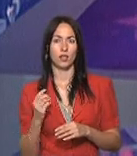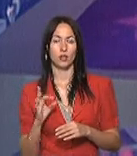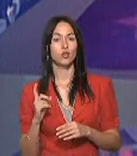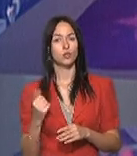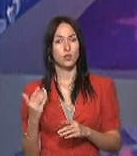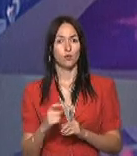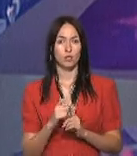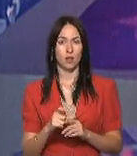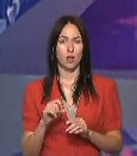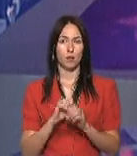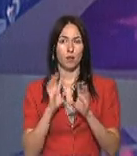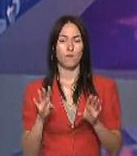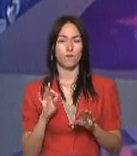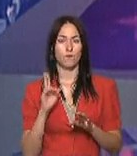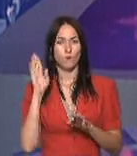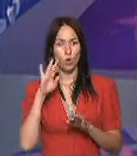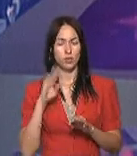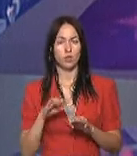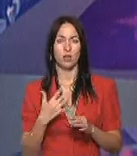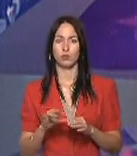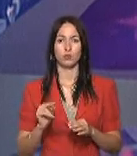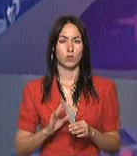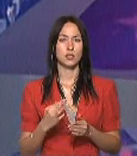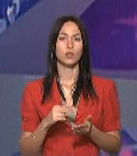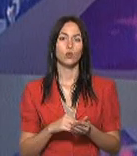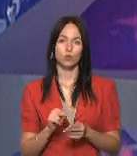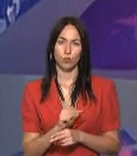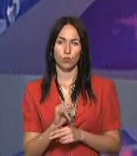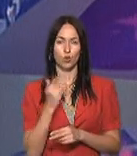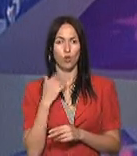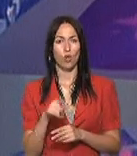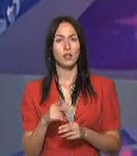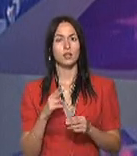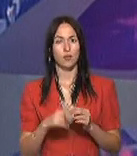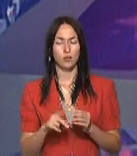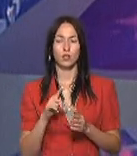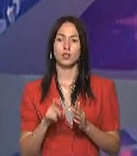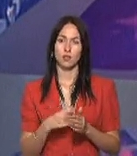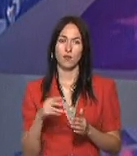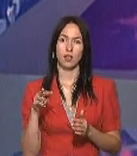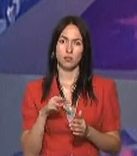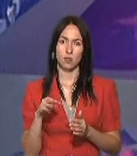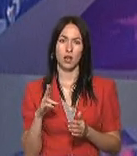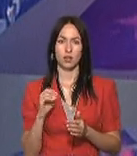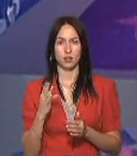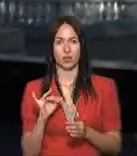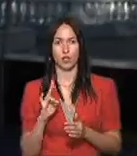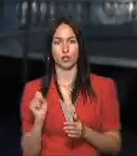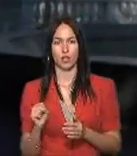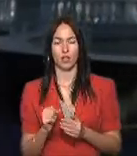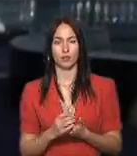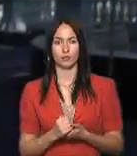його словами, фонтан вийшов із ладу. Скільки коштують роботи та коли їх завершать, дізнавалась Маргарита Дешкіна.